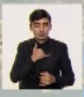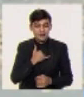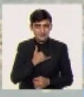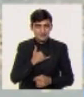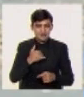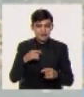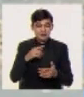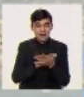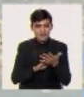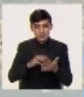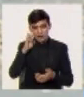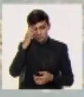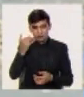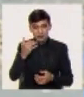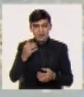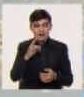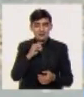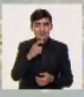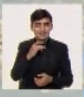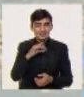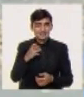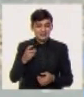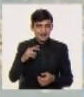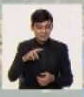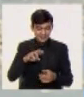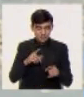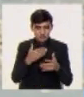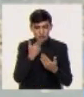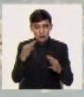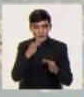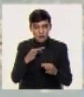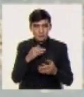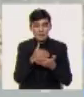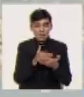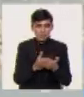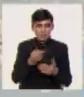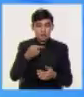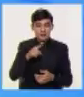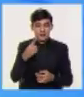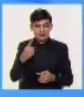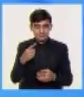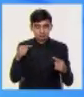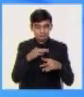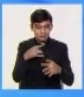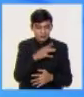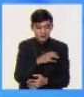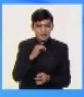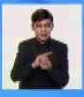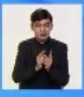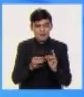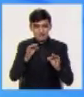получается, заявление о государственной регистрации юридического лица не соответствует приложению номер один. Согласно